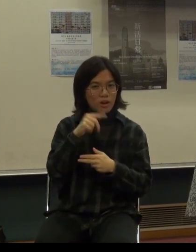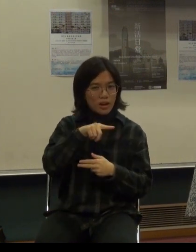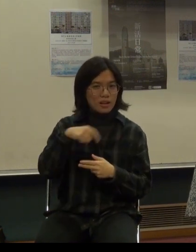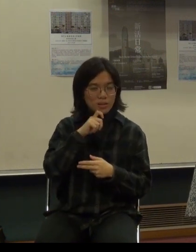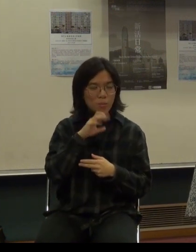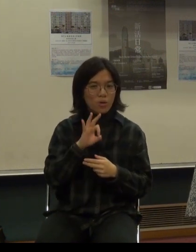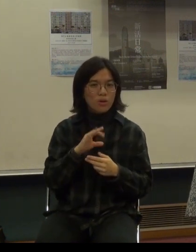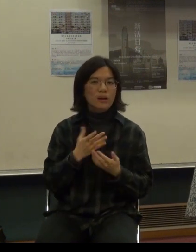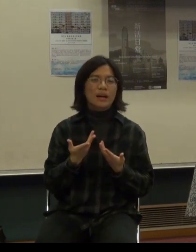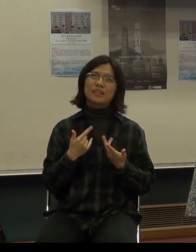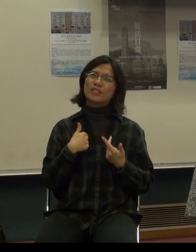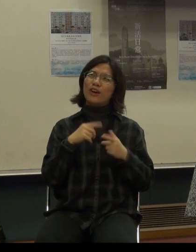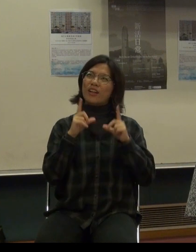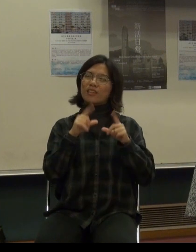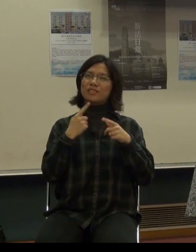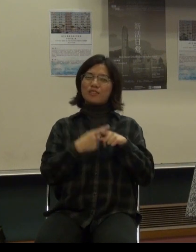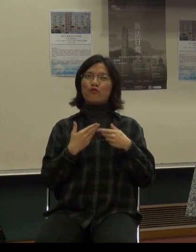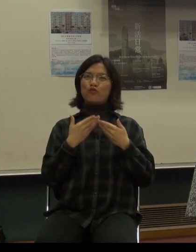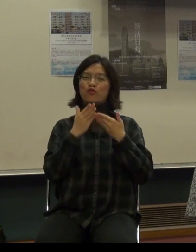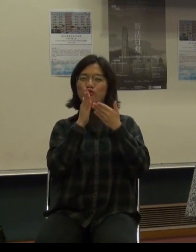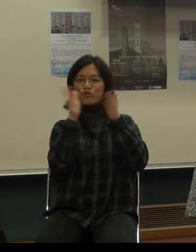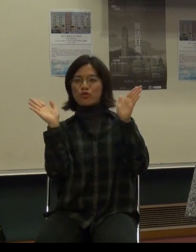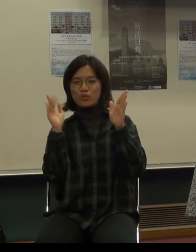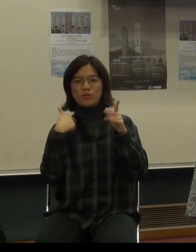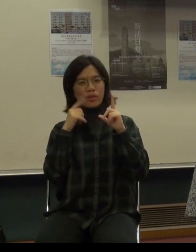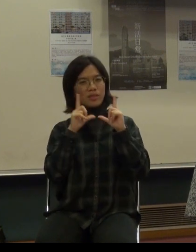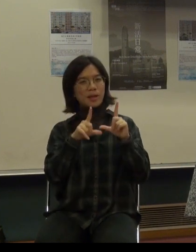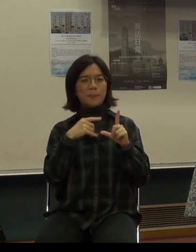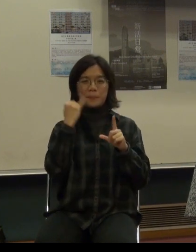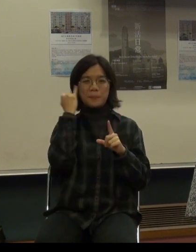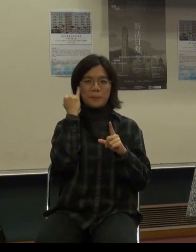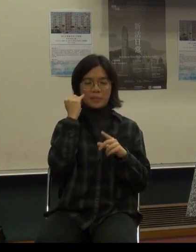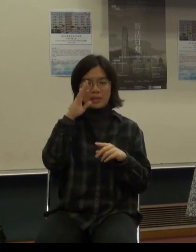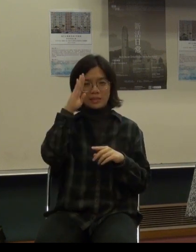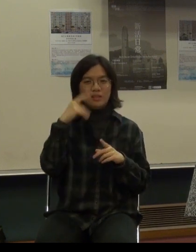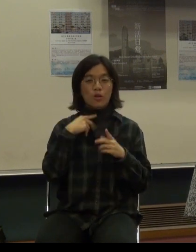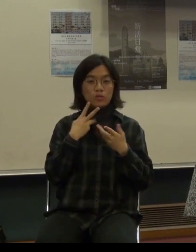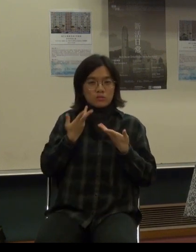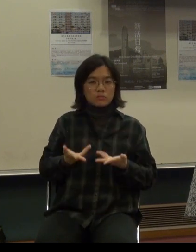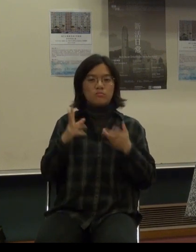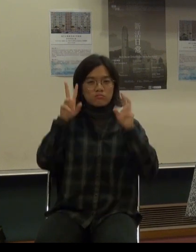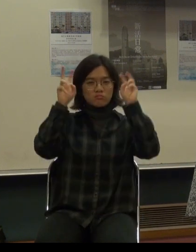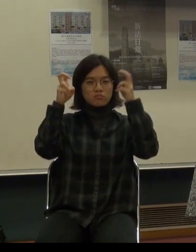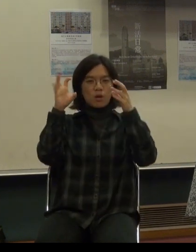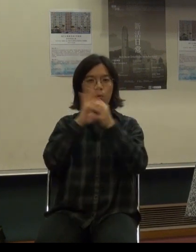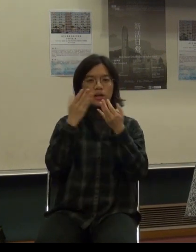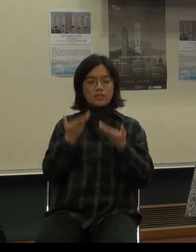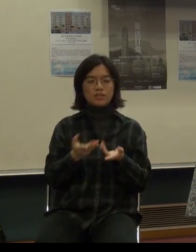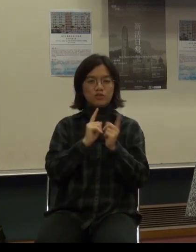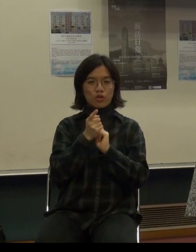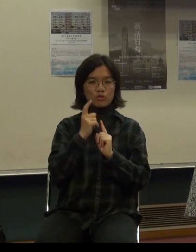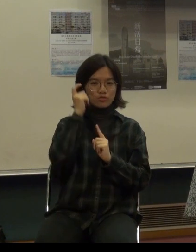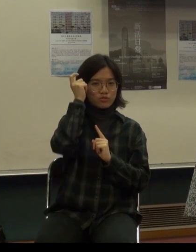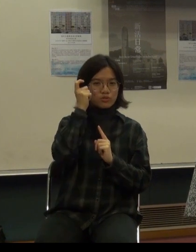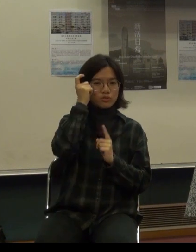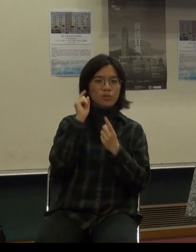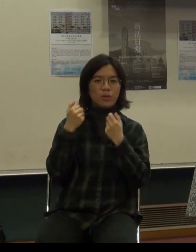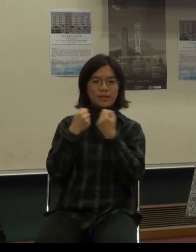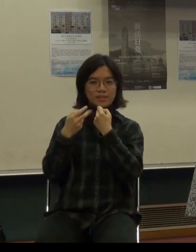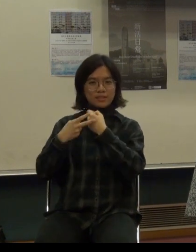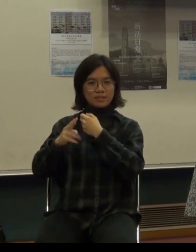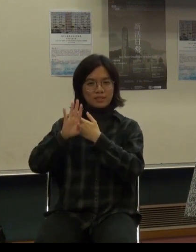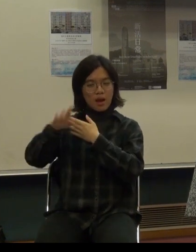這個題目太大，我不懂答，很坦白說，因為這個即是脫離了我們今天講即是那個現代主義或者是當時戰後